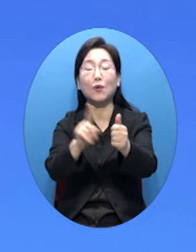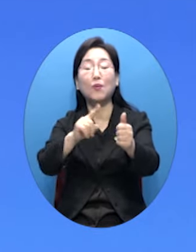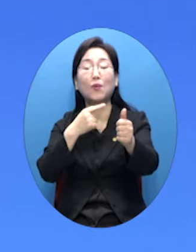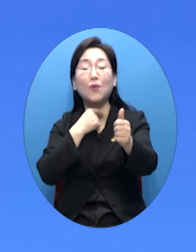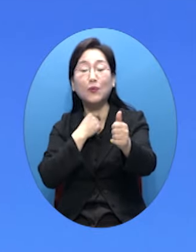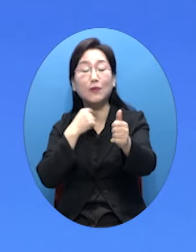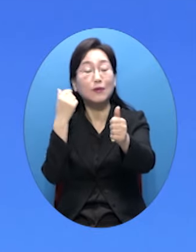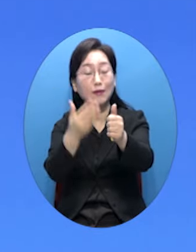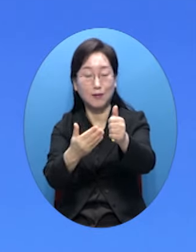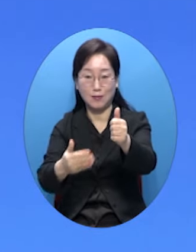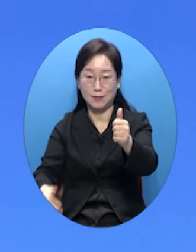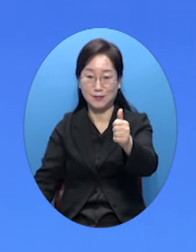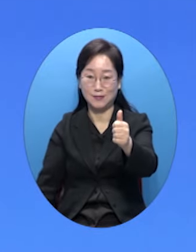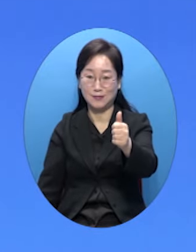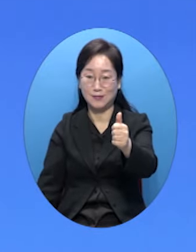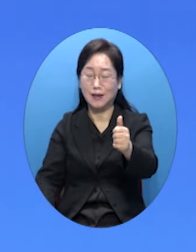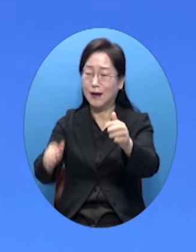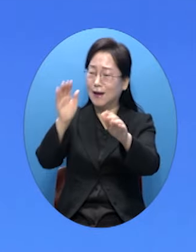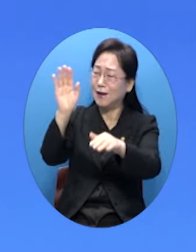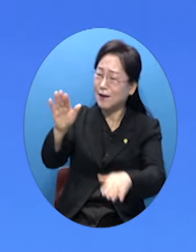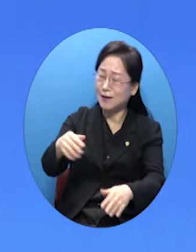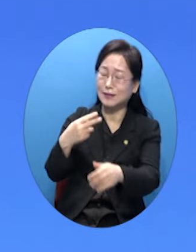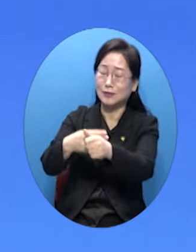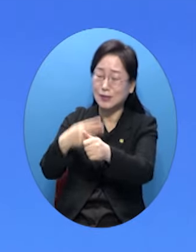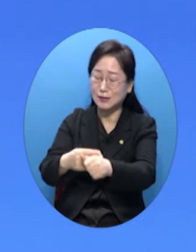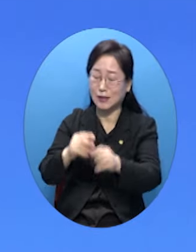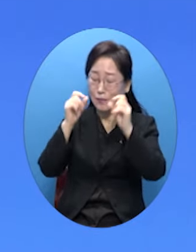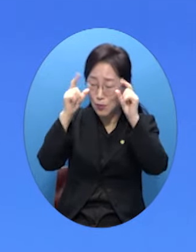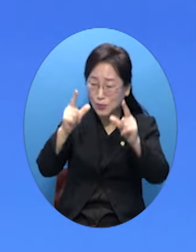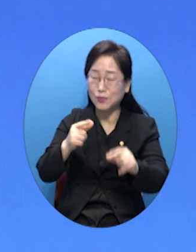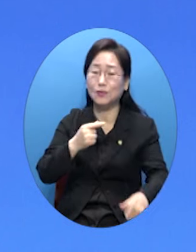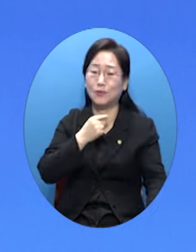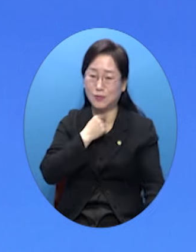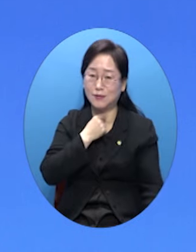원하느냐? 그러니까 선생님 내가 보기를 원합니다.